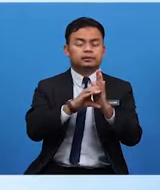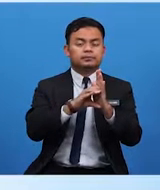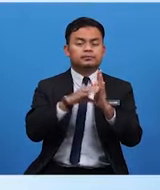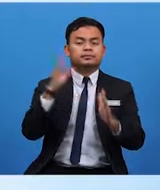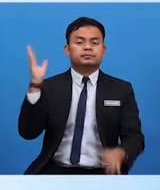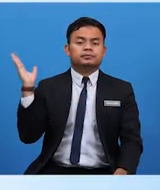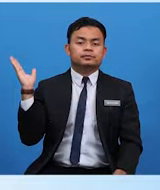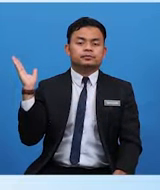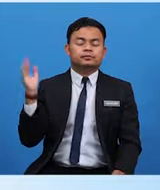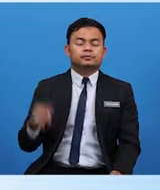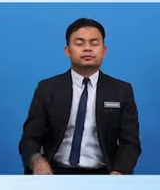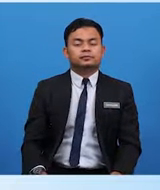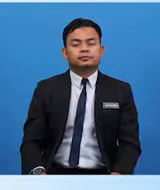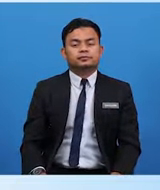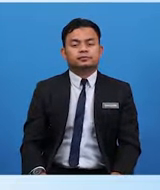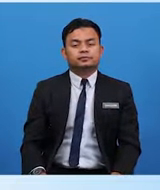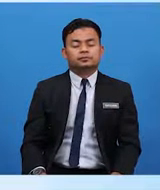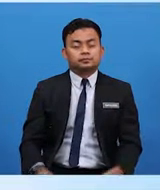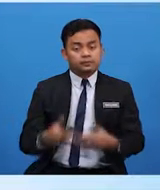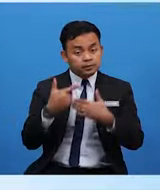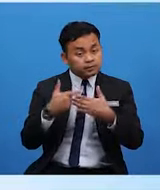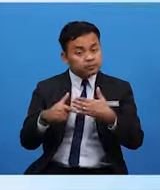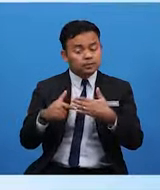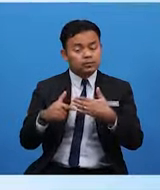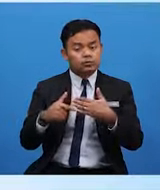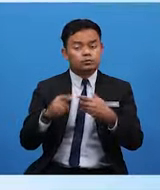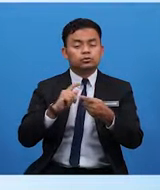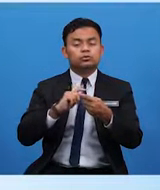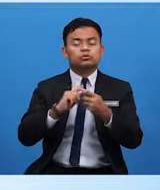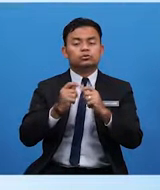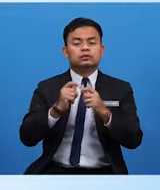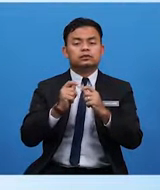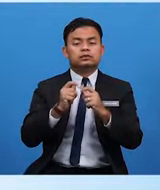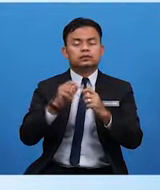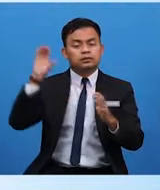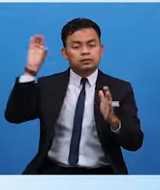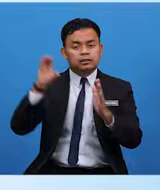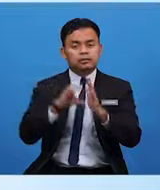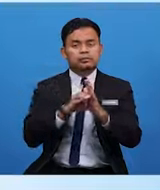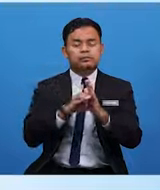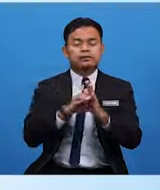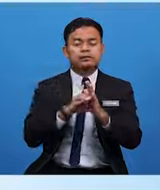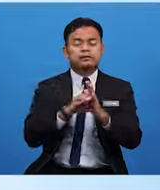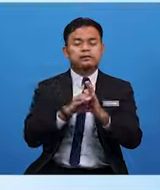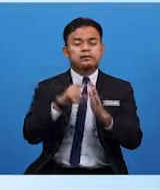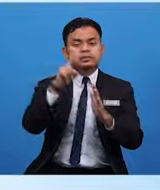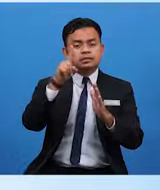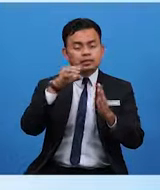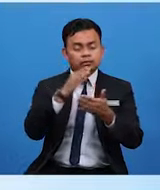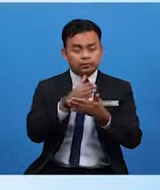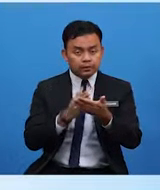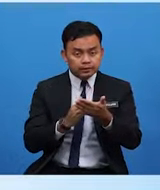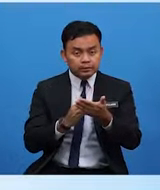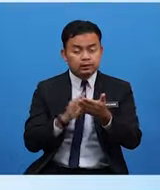23 kemudian tukarkan gambar raja pecahan satu bahagian kepada